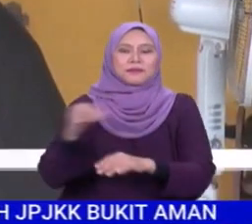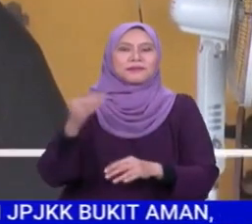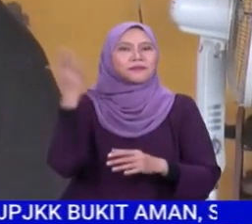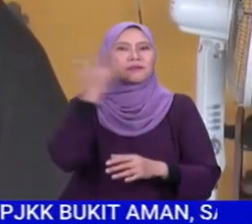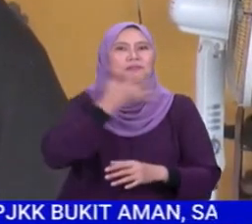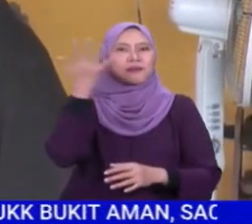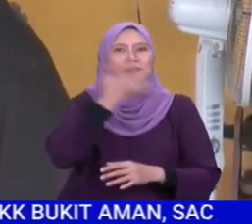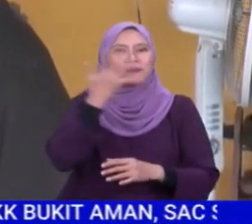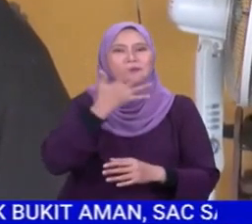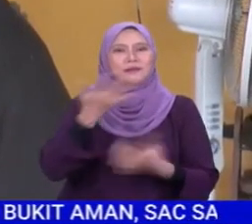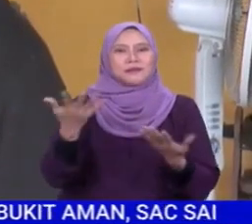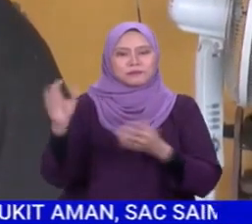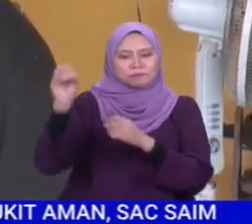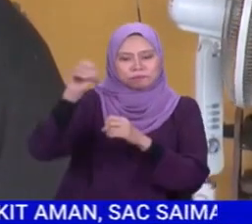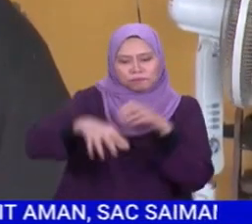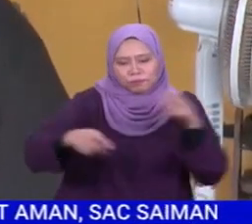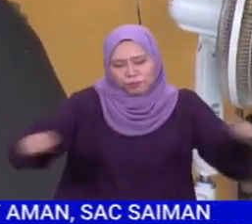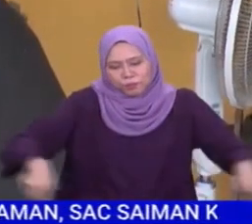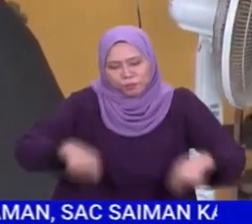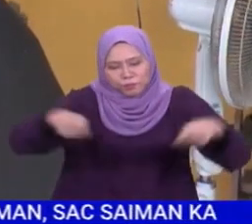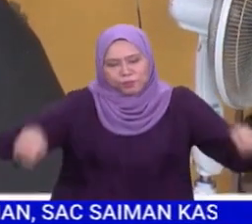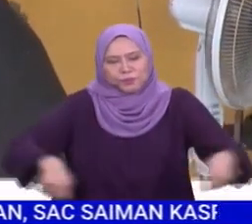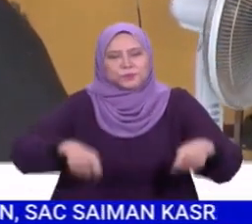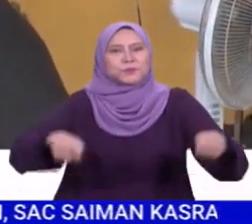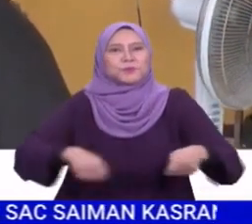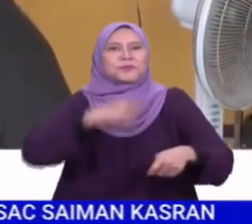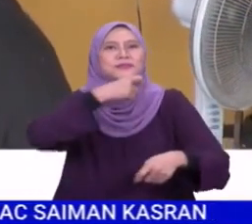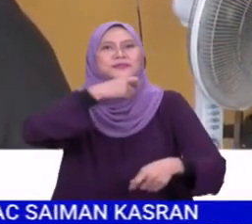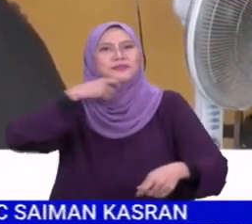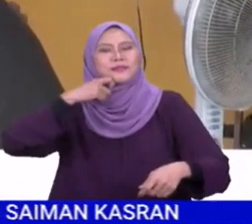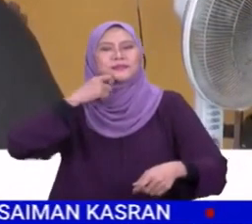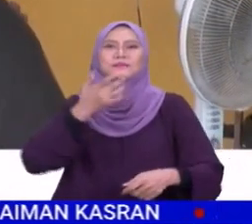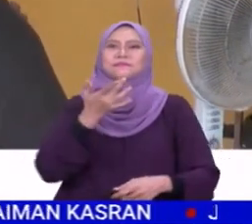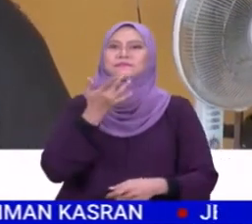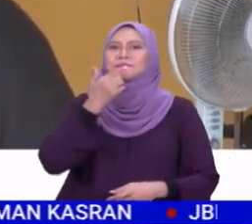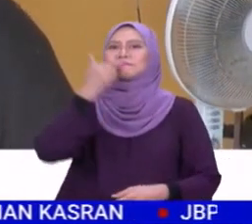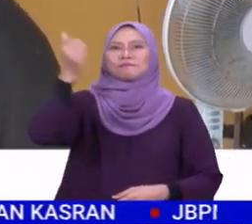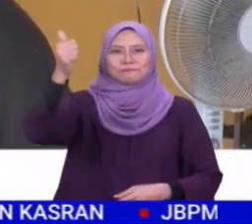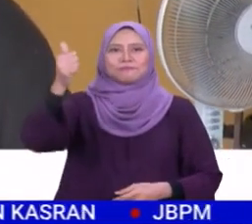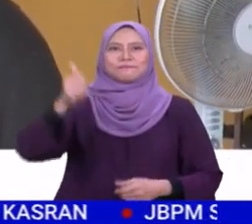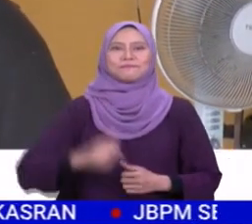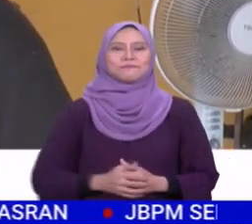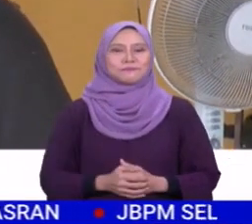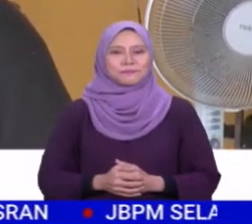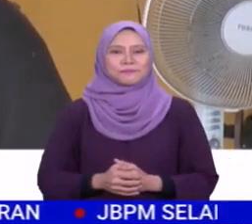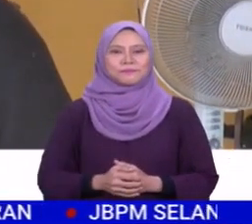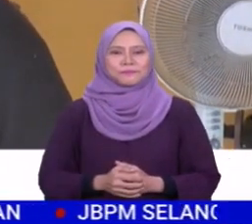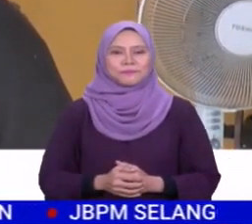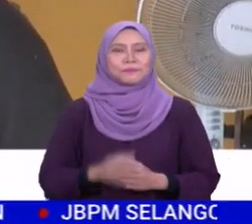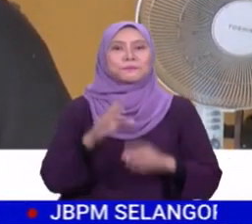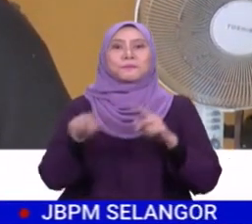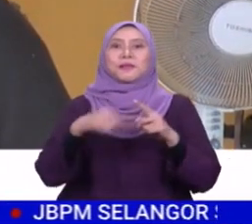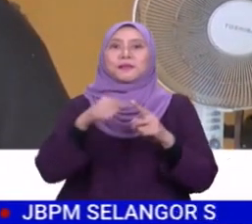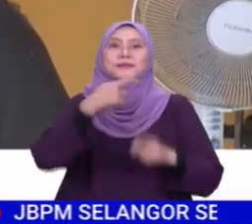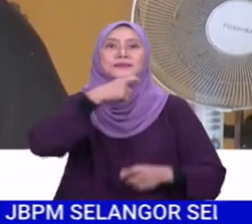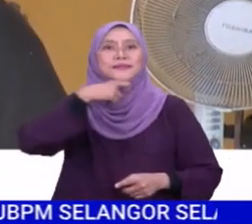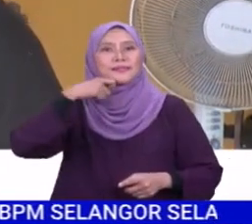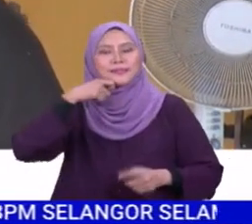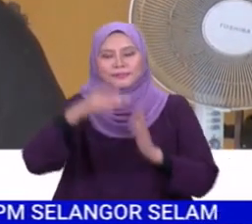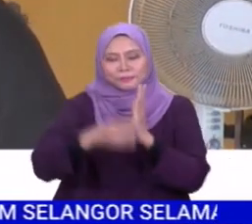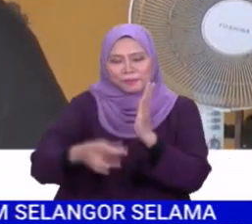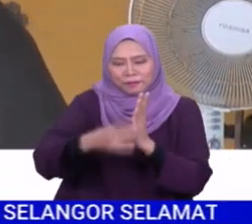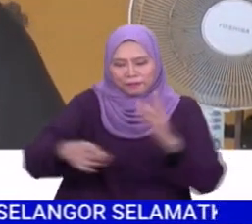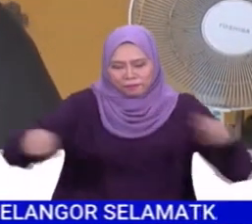api, lepas tu masak sampai kering tu yang terasa dia punya sedap dia tu. Lepas tu dia, bila dia kering, dia berminyak